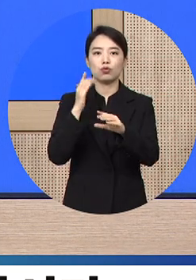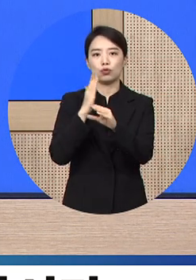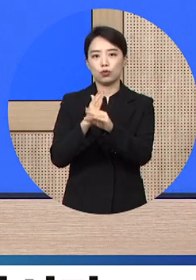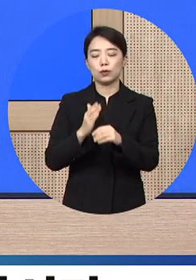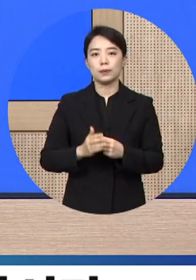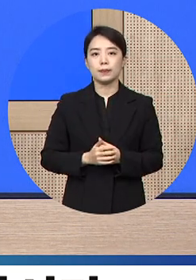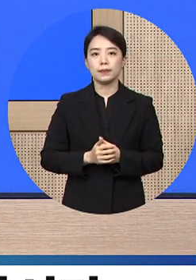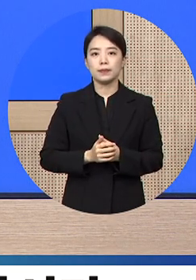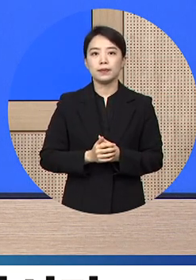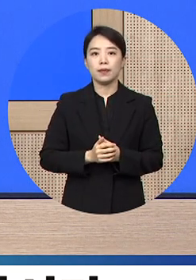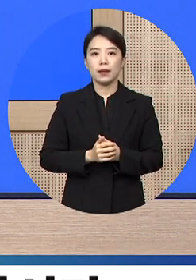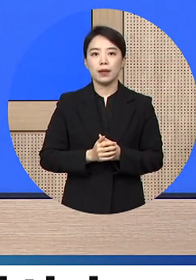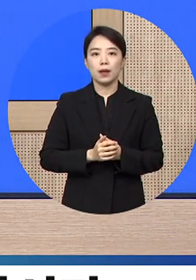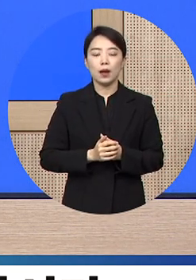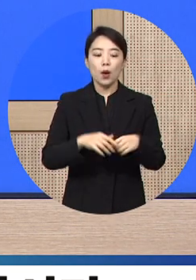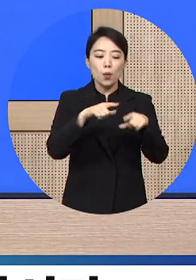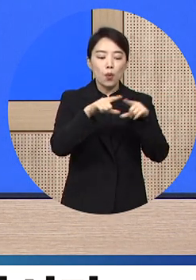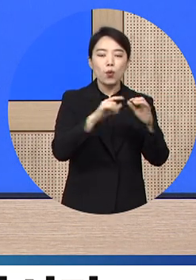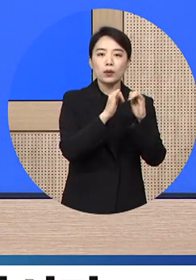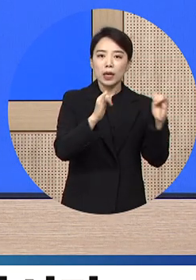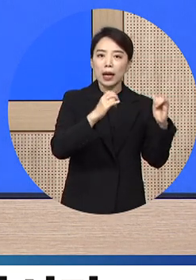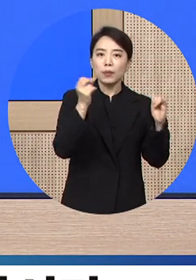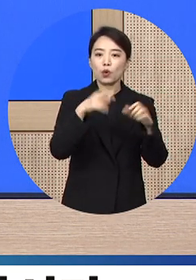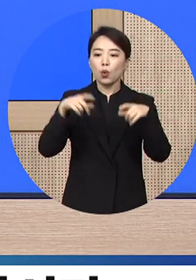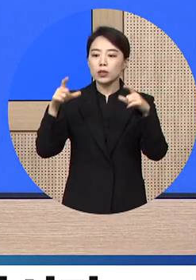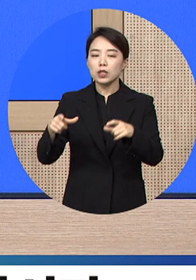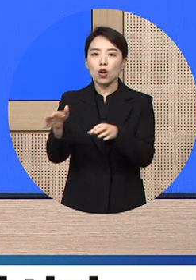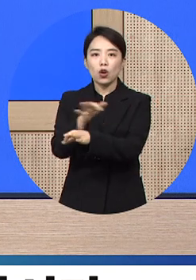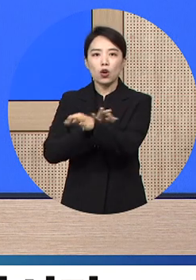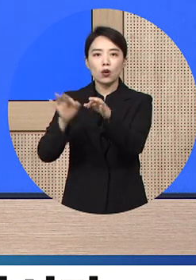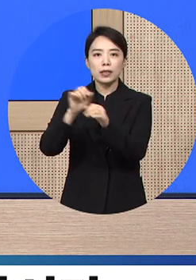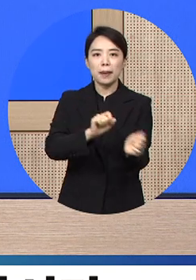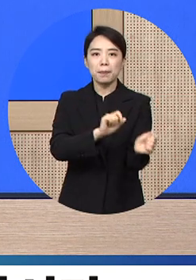있습니다. 서민과 지역 경제를 살리기 위해